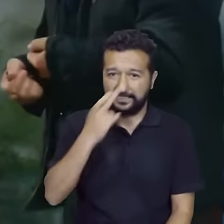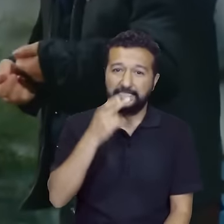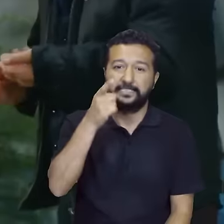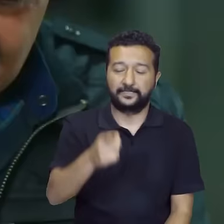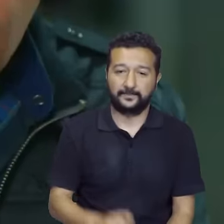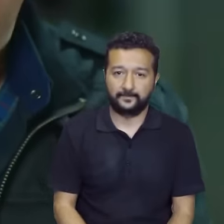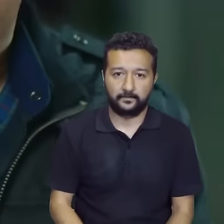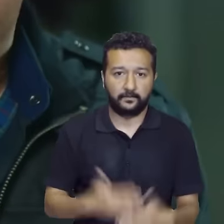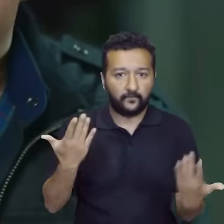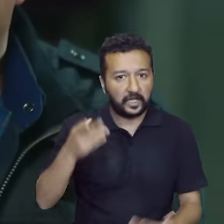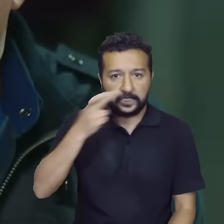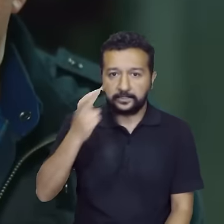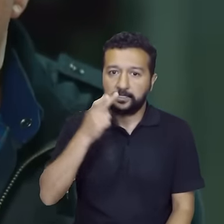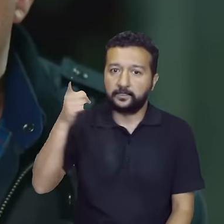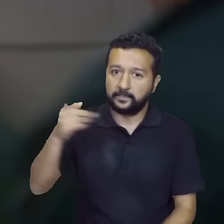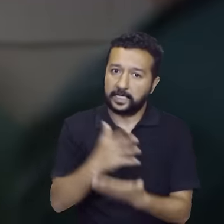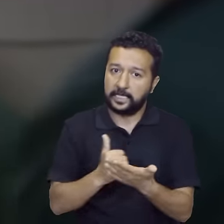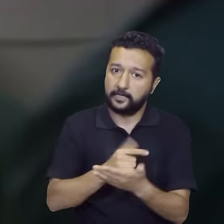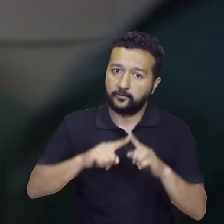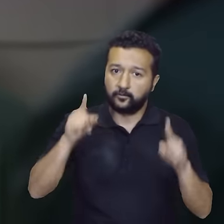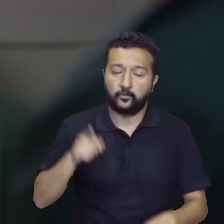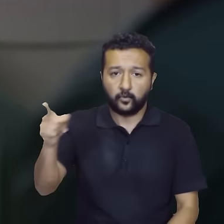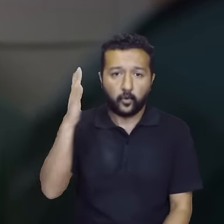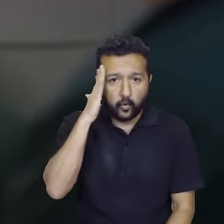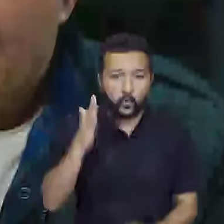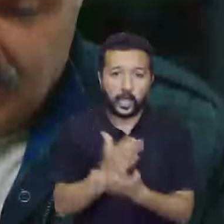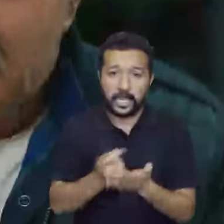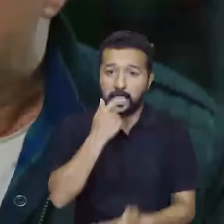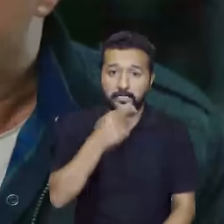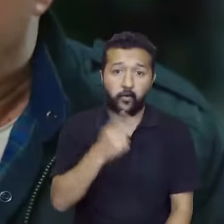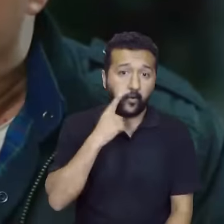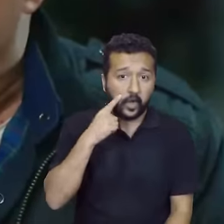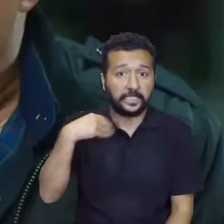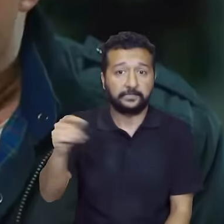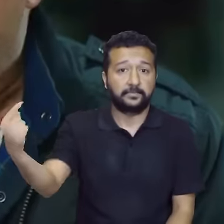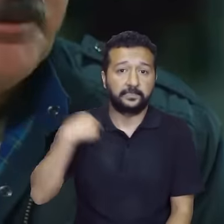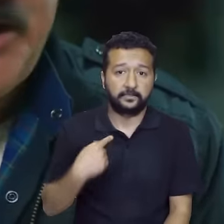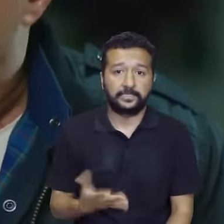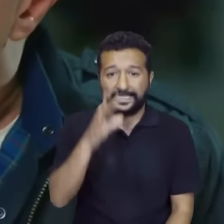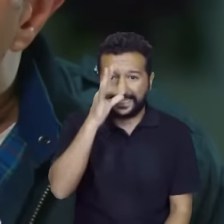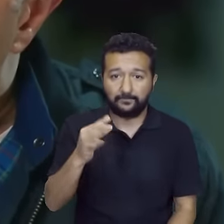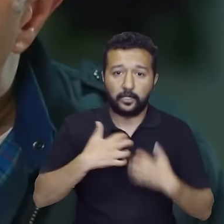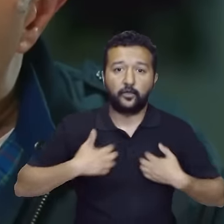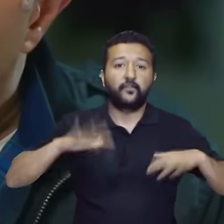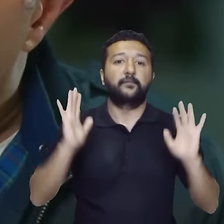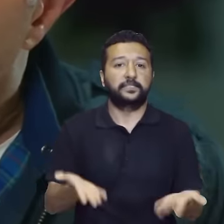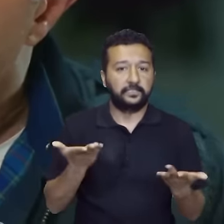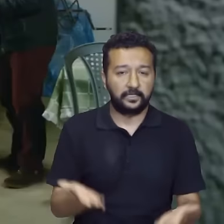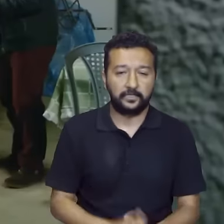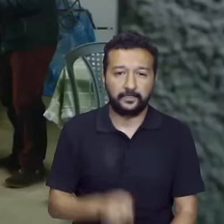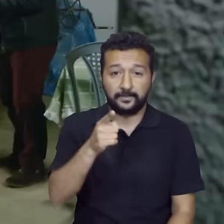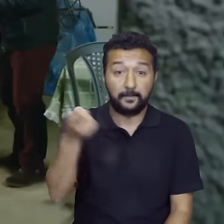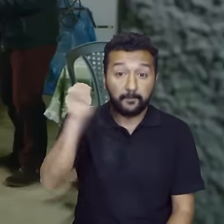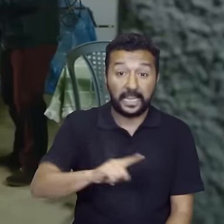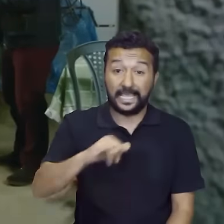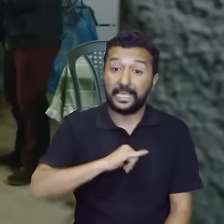bir sahtekar seni. Vay sahtekar eczacı. Bana uyku ilacı diye şeker satmış. Kimseye güvenemeyecek miyiz ya?